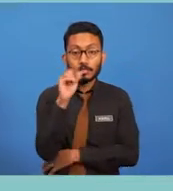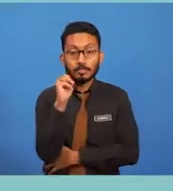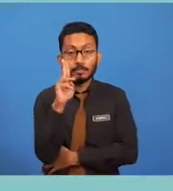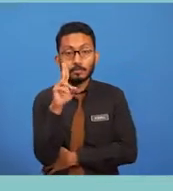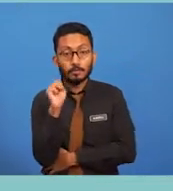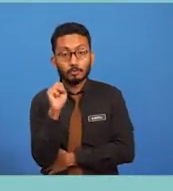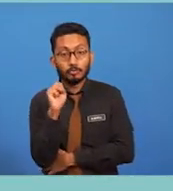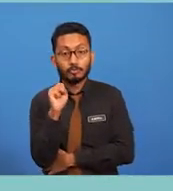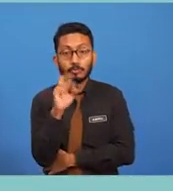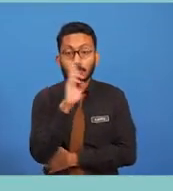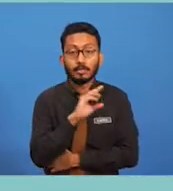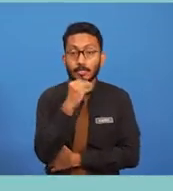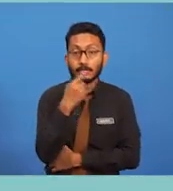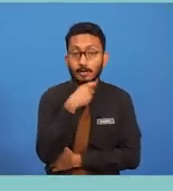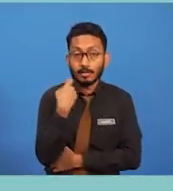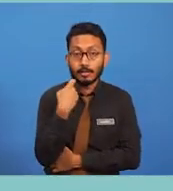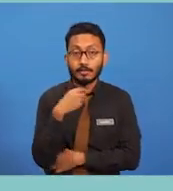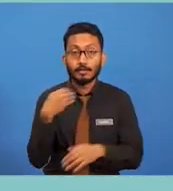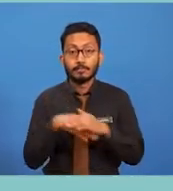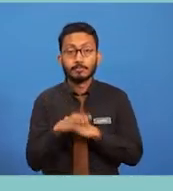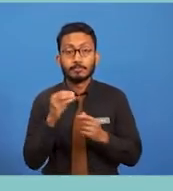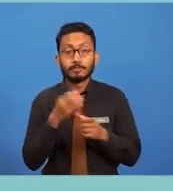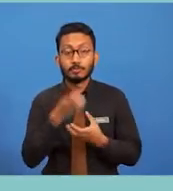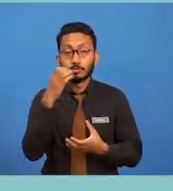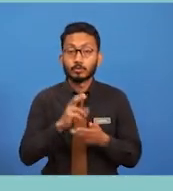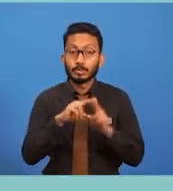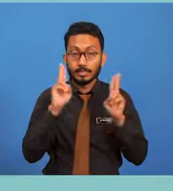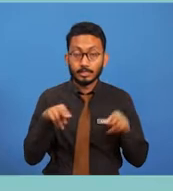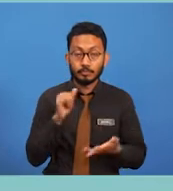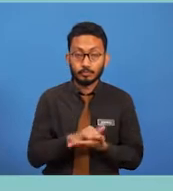yang kering ke dalam tabung uji itu.